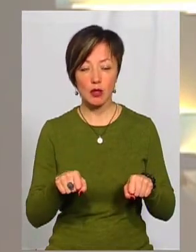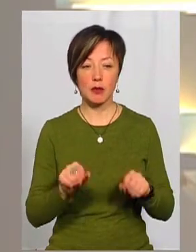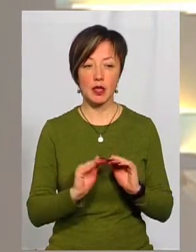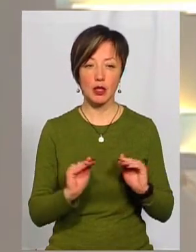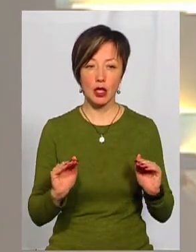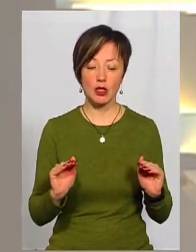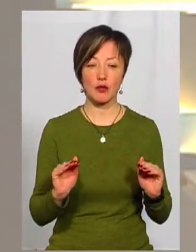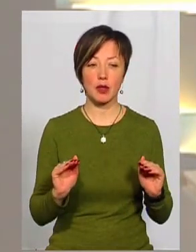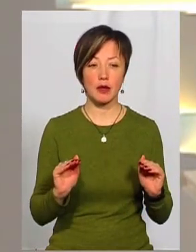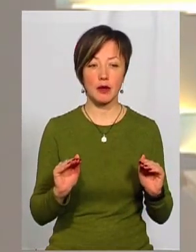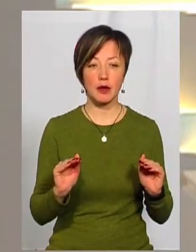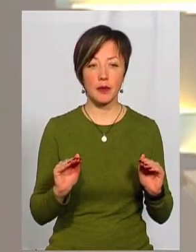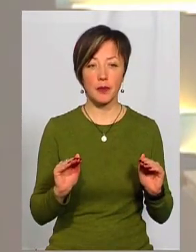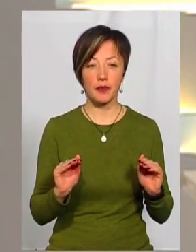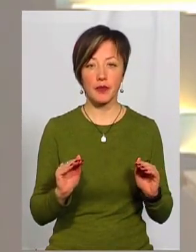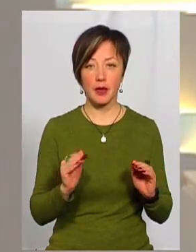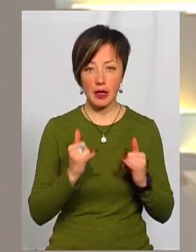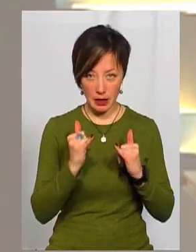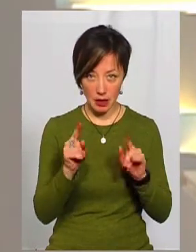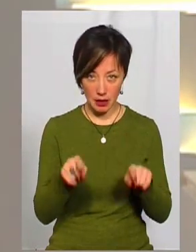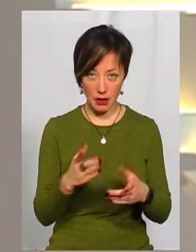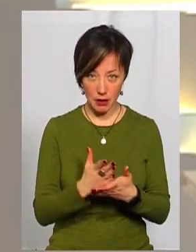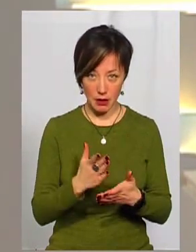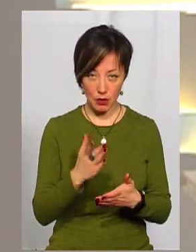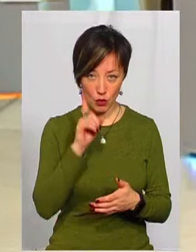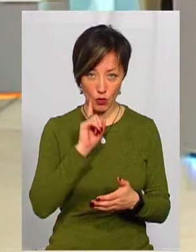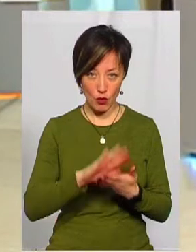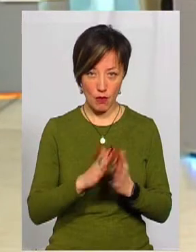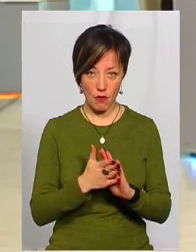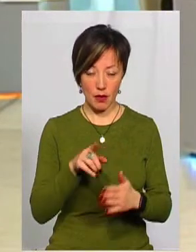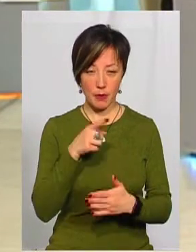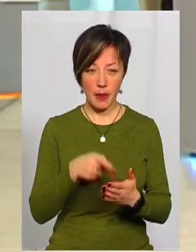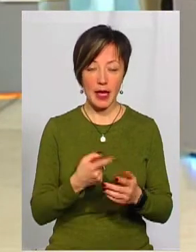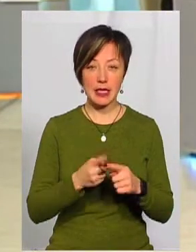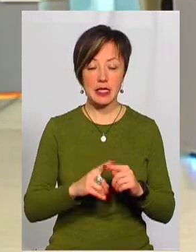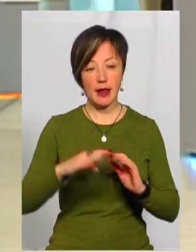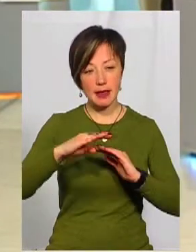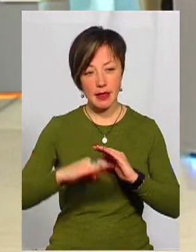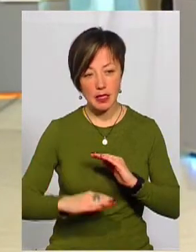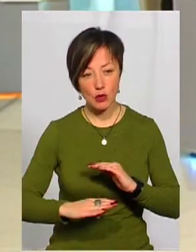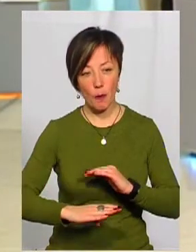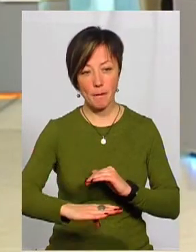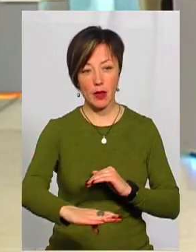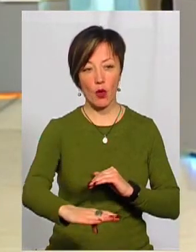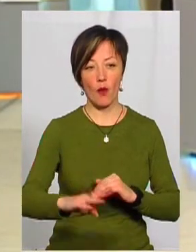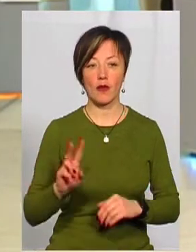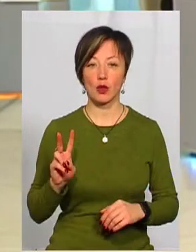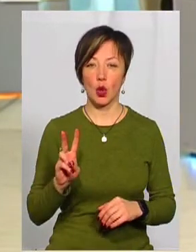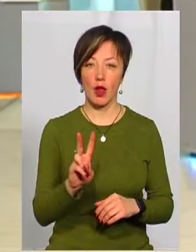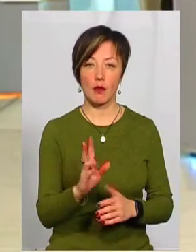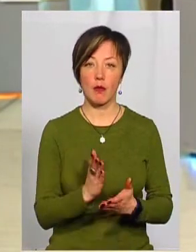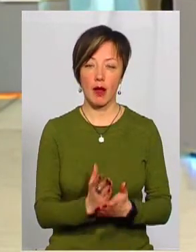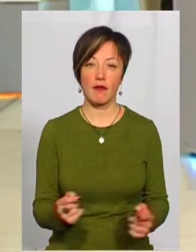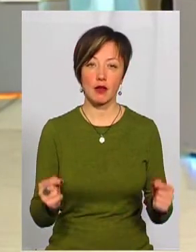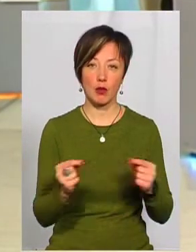візочками дитячими, маю на увазі, тут для них є якісь умови? Звичайно, це низькопідлоговий тролейбус, він